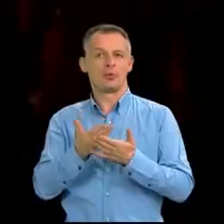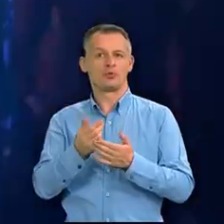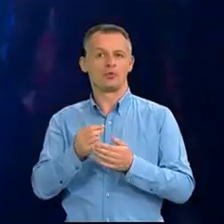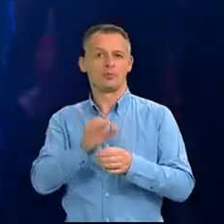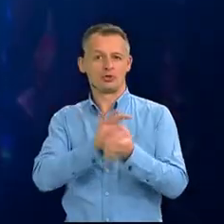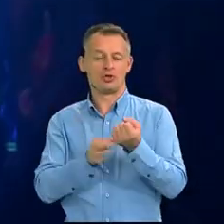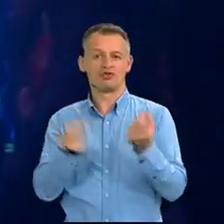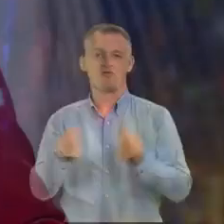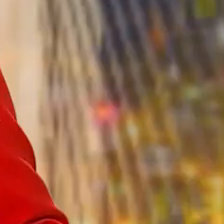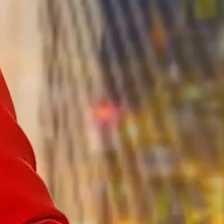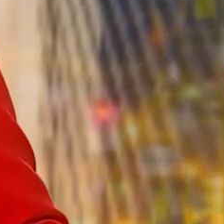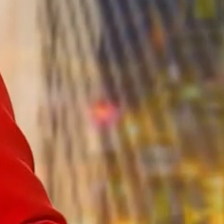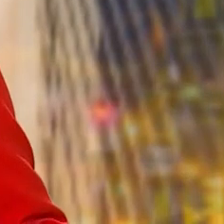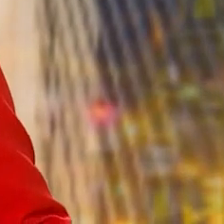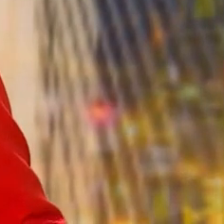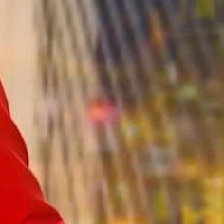euro.